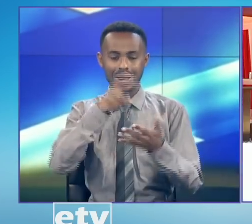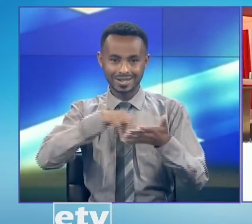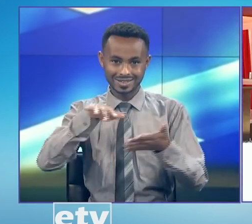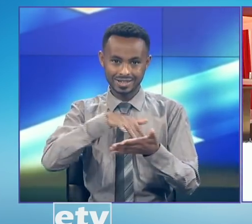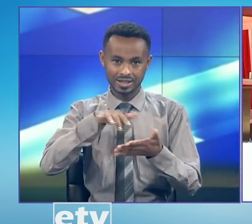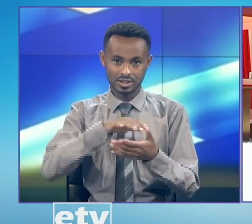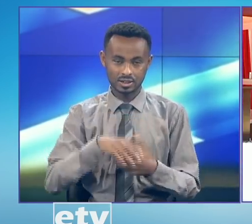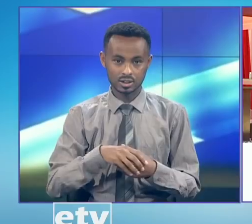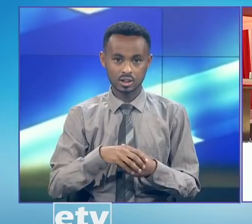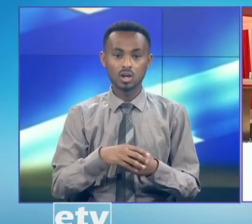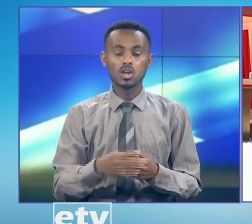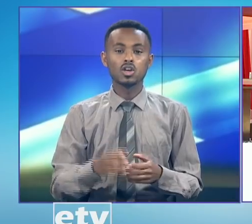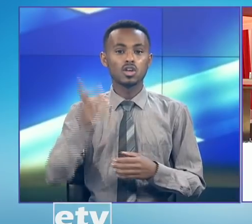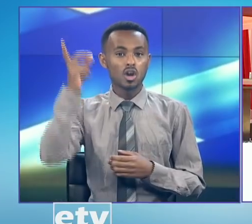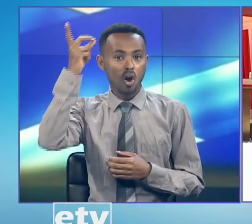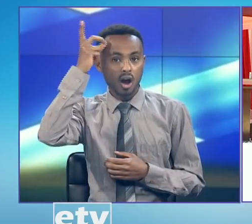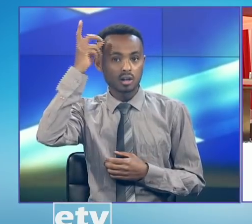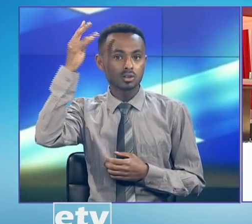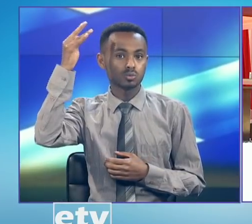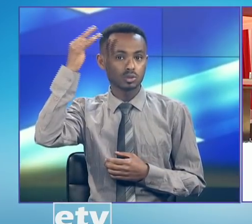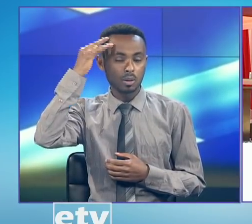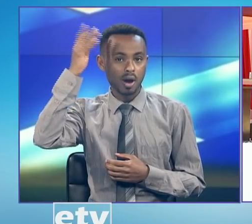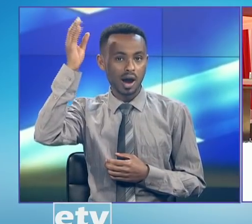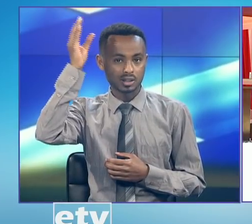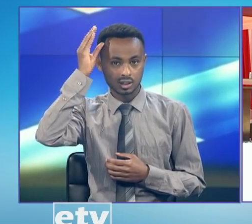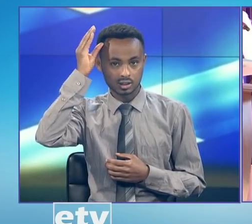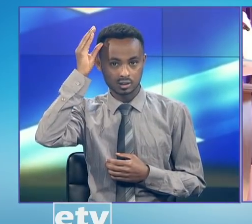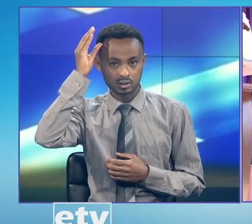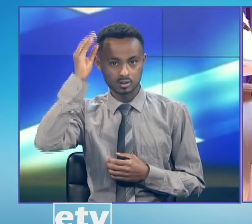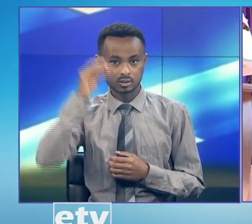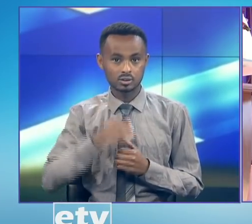ስተዲስ ዮሐንስ ሙሰማ ሐሰን